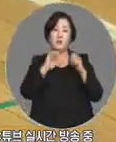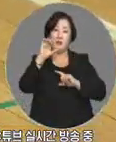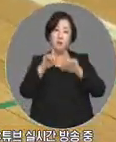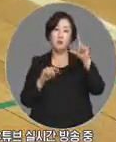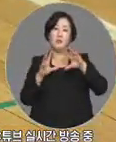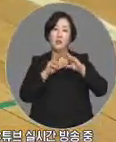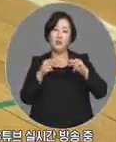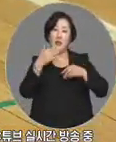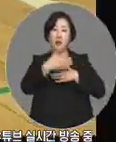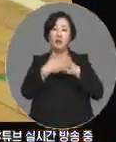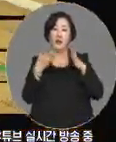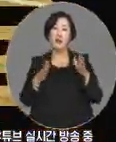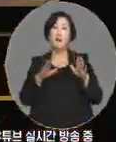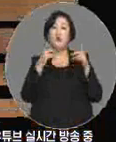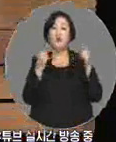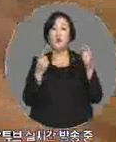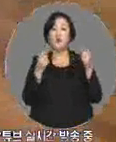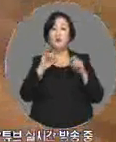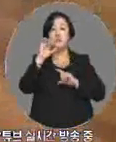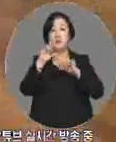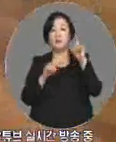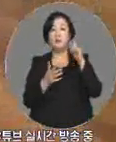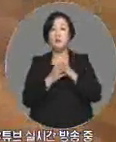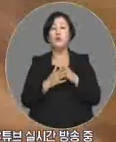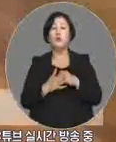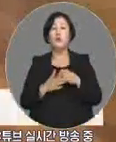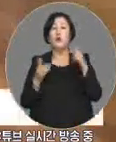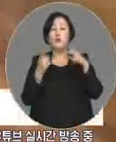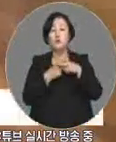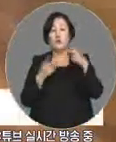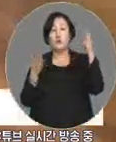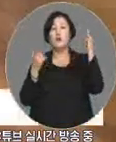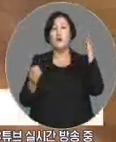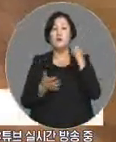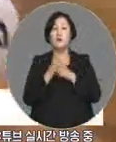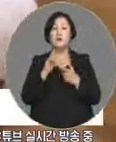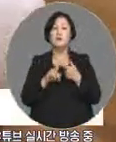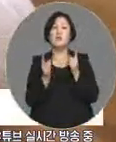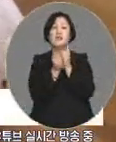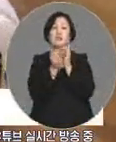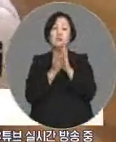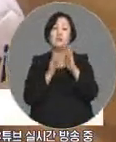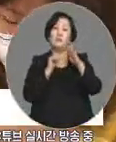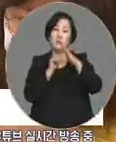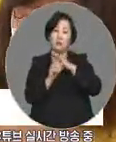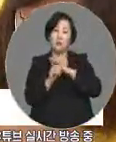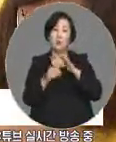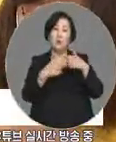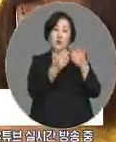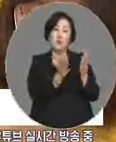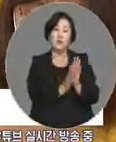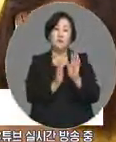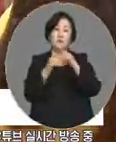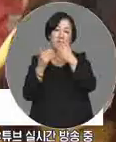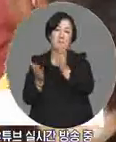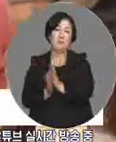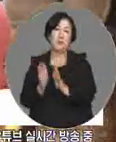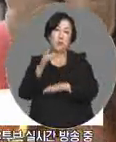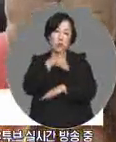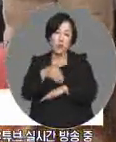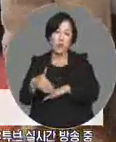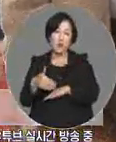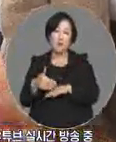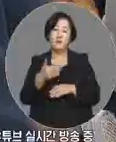펼쳐지는 컬링으로도 불립니다. 오늘은 어린 학생들이 보치아 선수가 됐습니다. 팀별로 전략을 짜고 신중하게